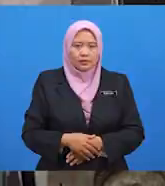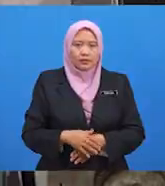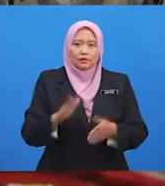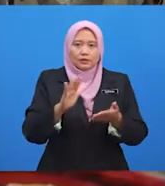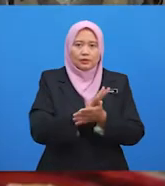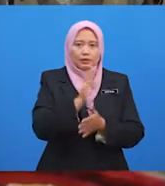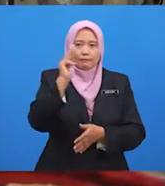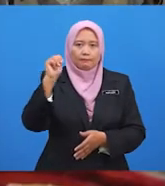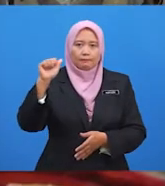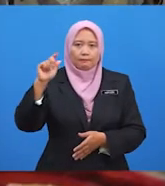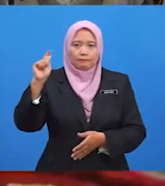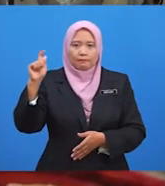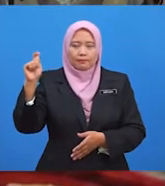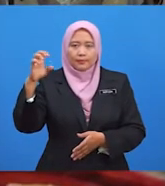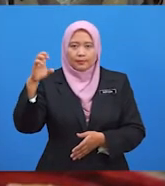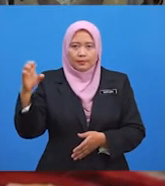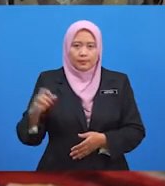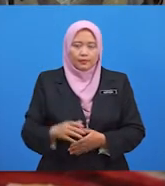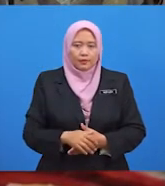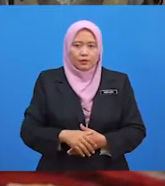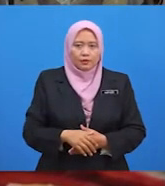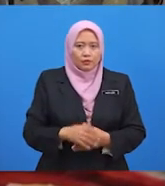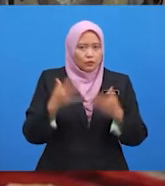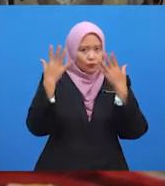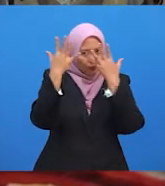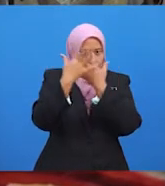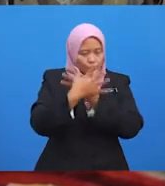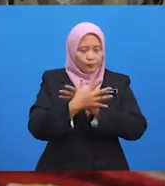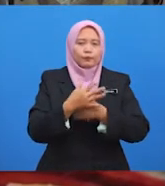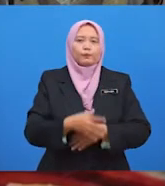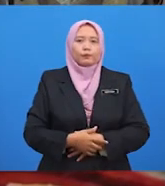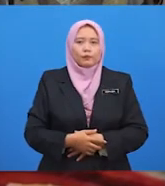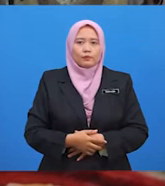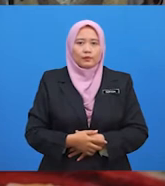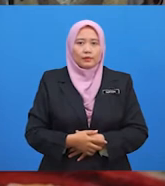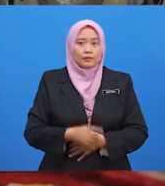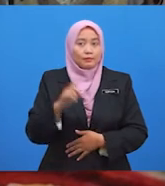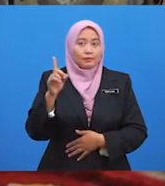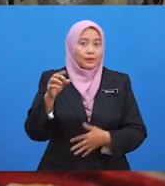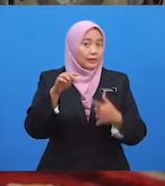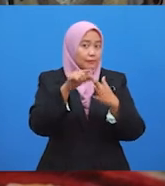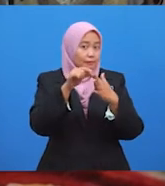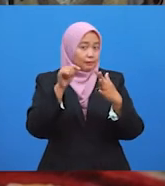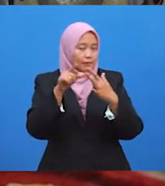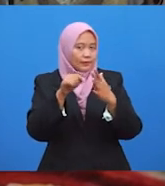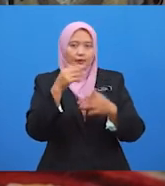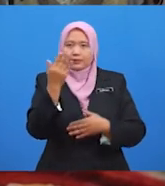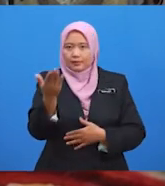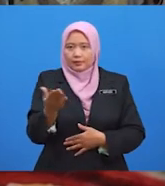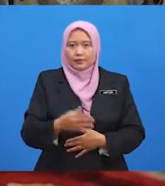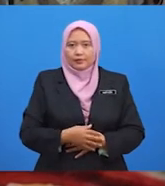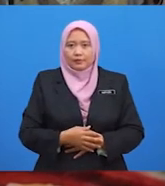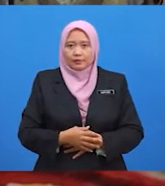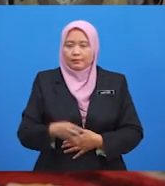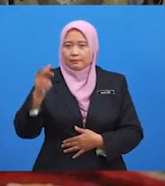mat kelihatan kelam dan suram. Jadi, mana satu pilihan murid-murid?